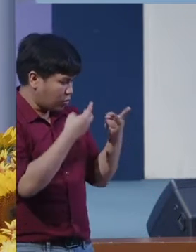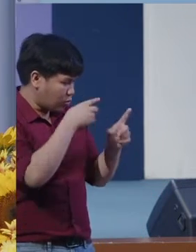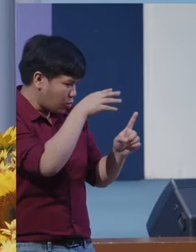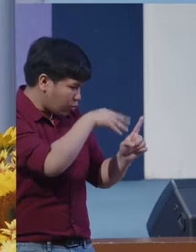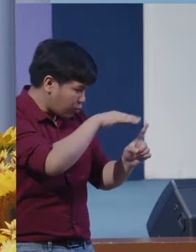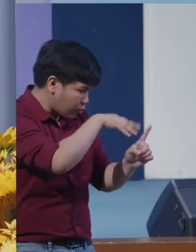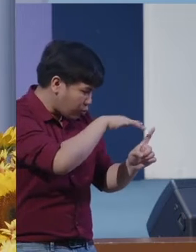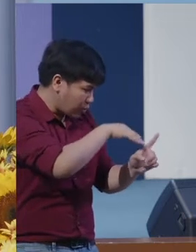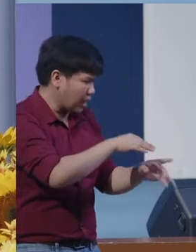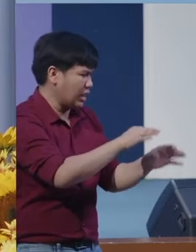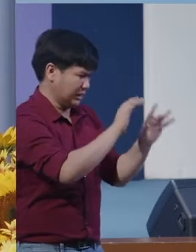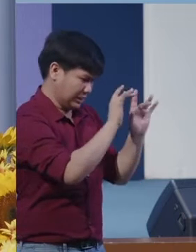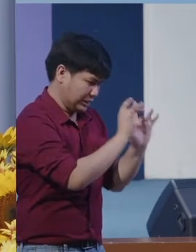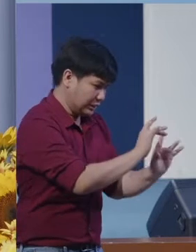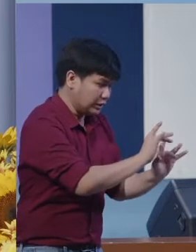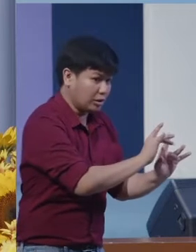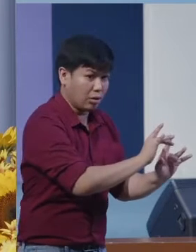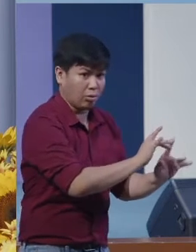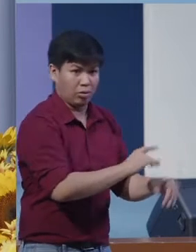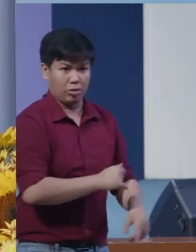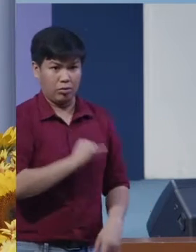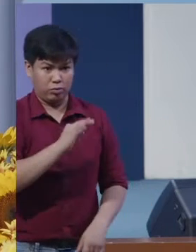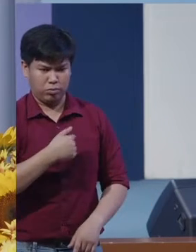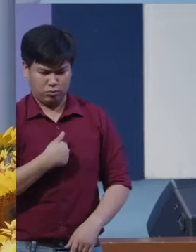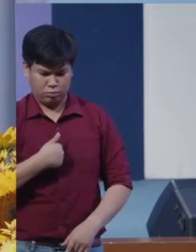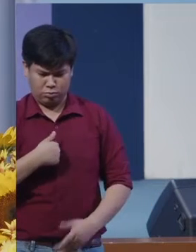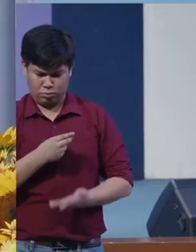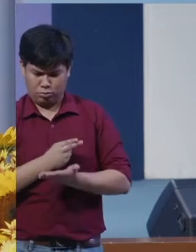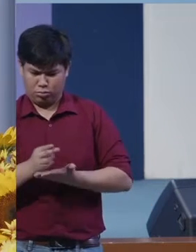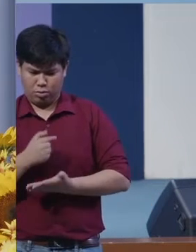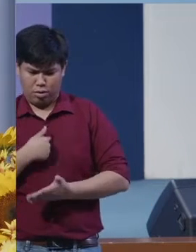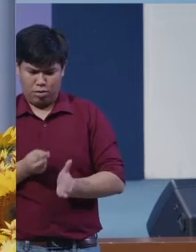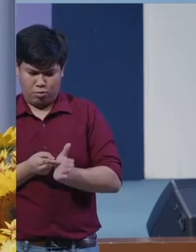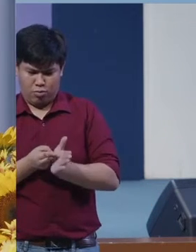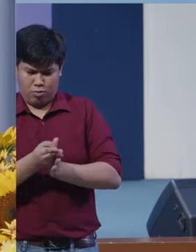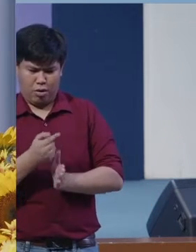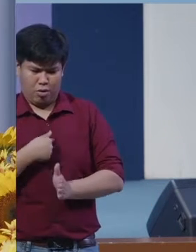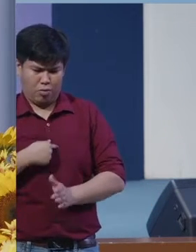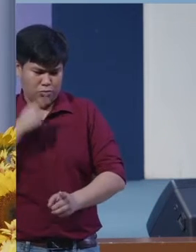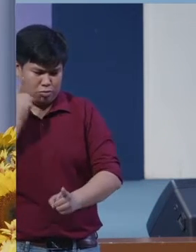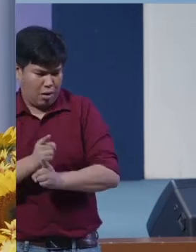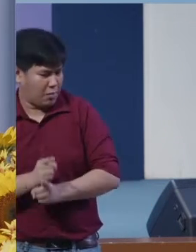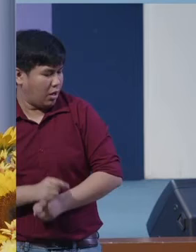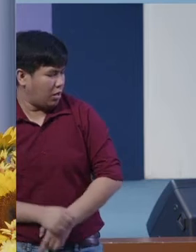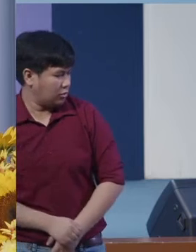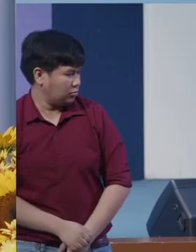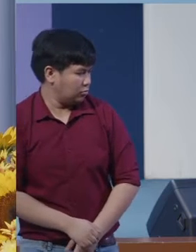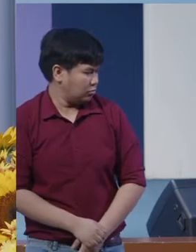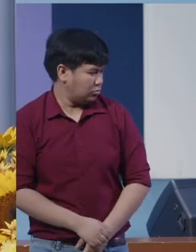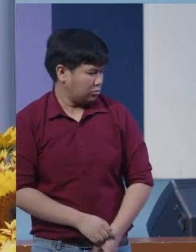huhusga, sisirain nyo pa yung reputasyon ng tao dahil ipagchichismisan nyo.